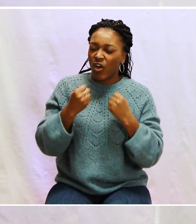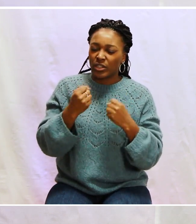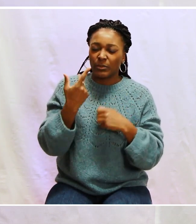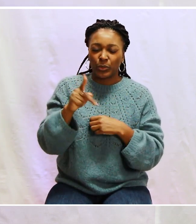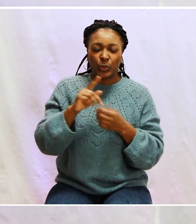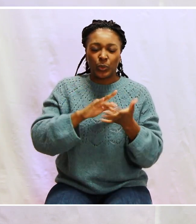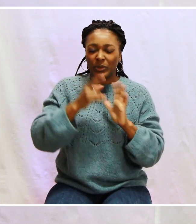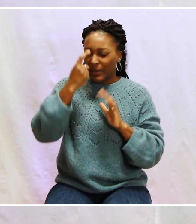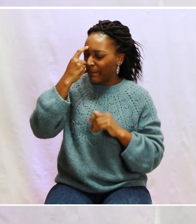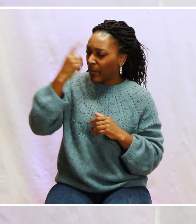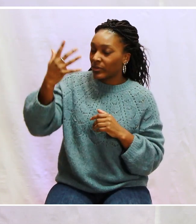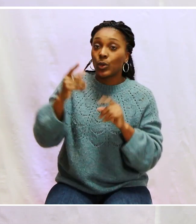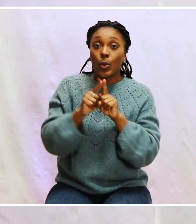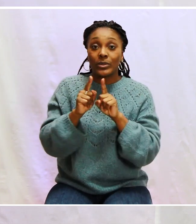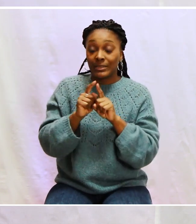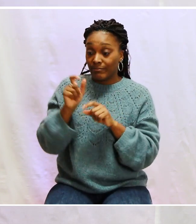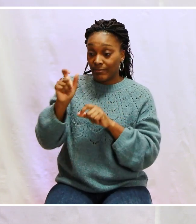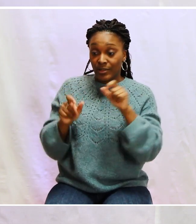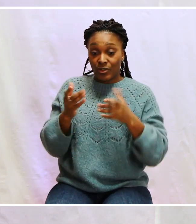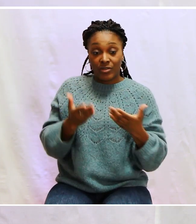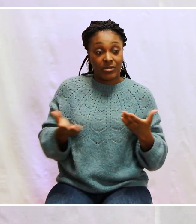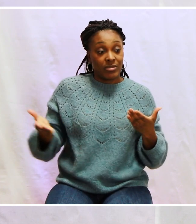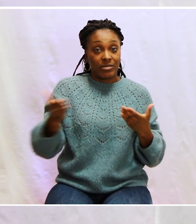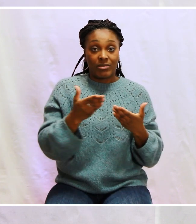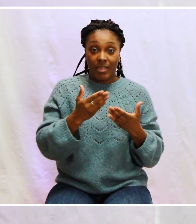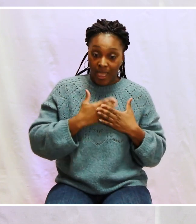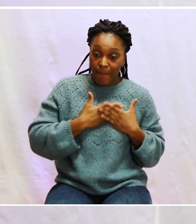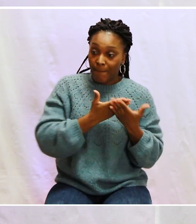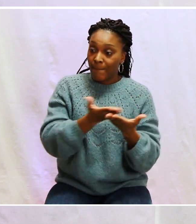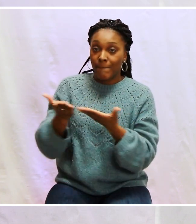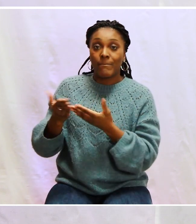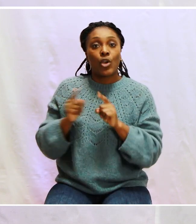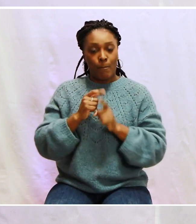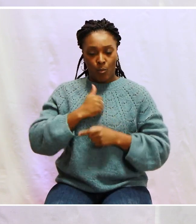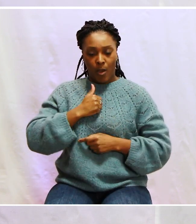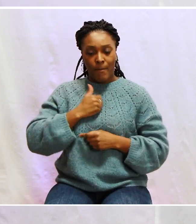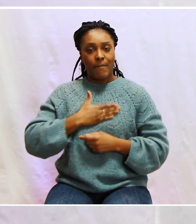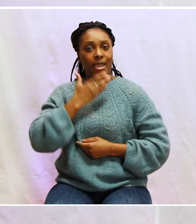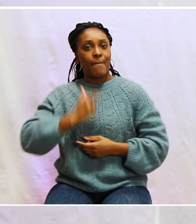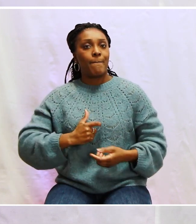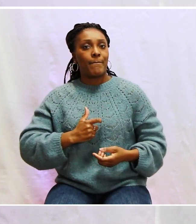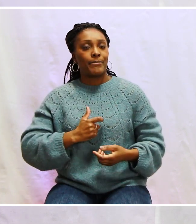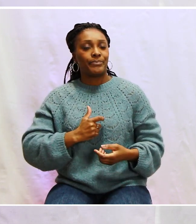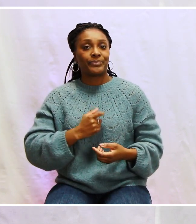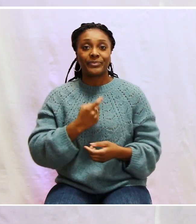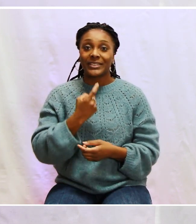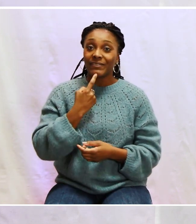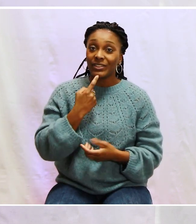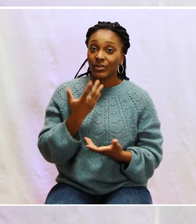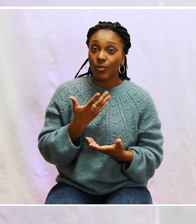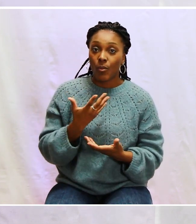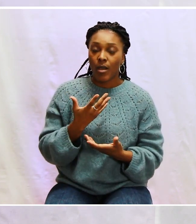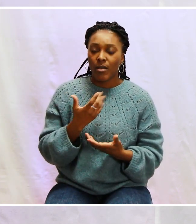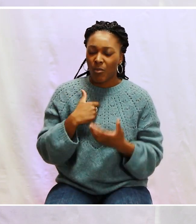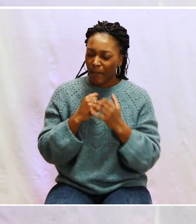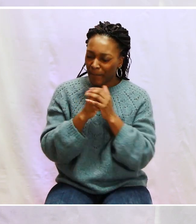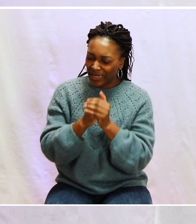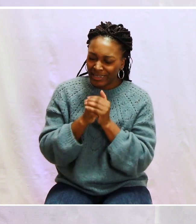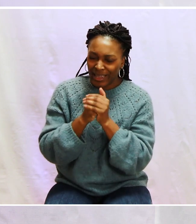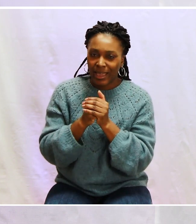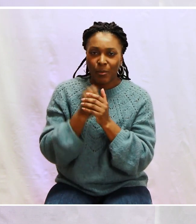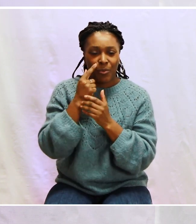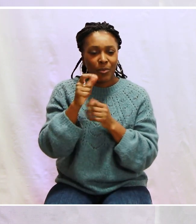et ton prochain comme toi-même. Donc ce que je souhaite à l'autre, l'engagement que je veux porter avec l'autre, la prière que je veux